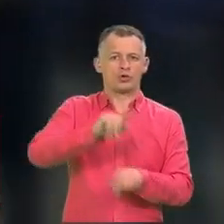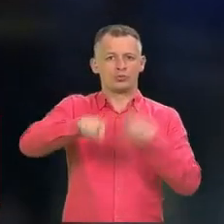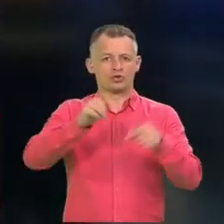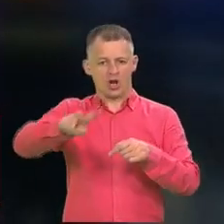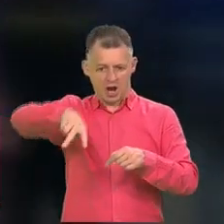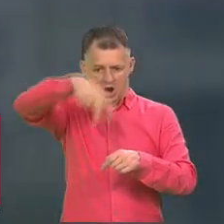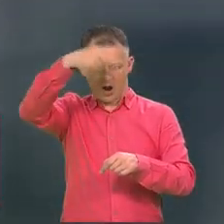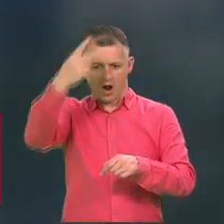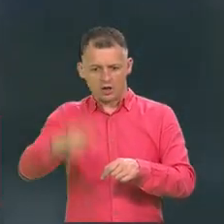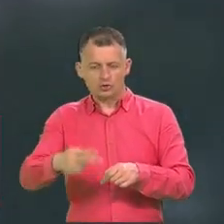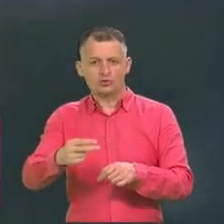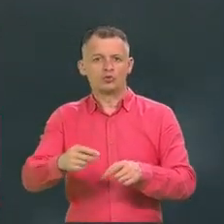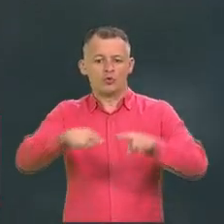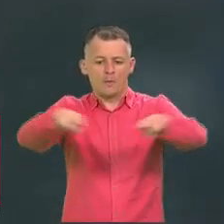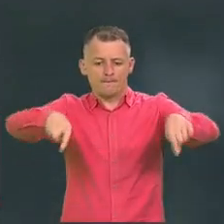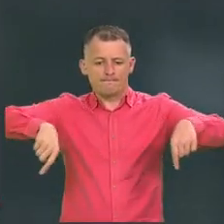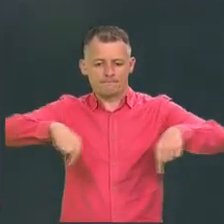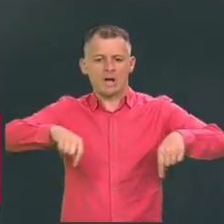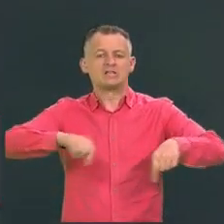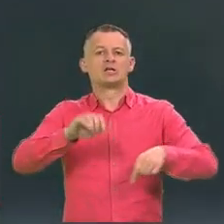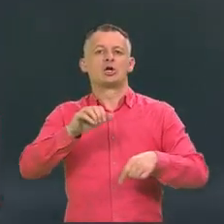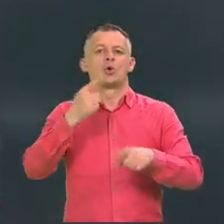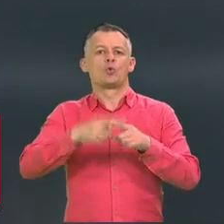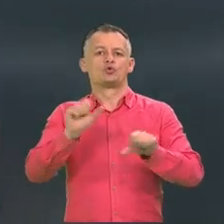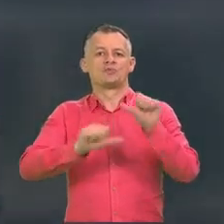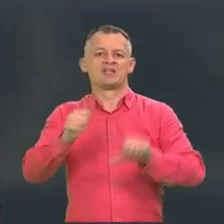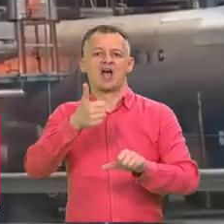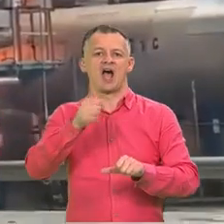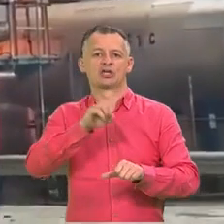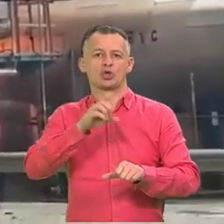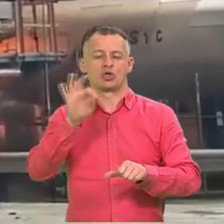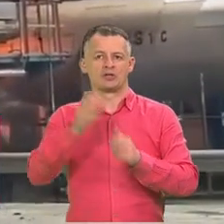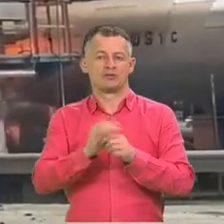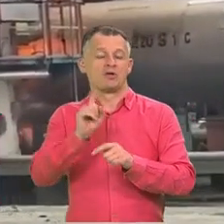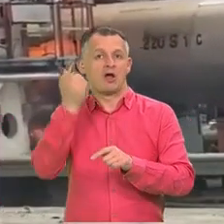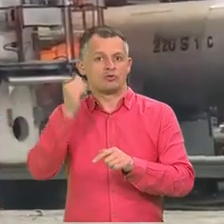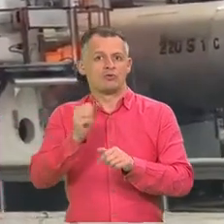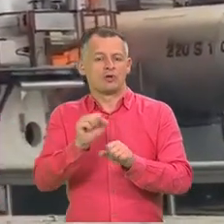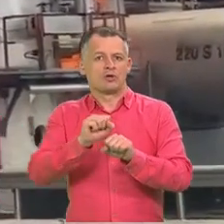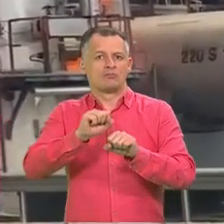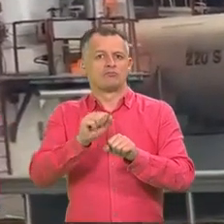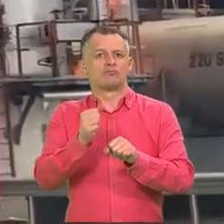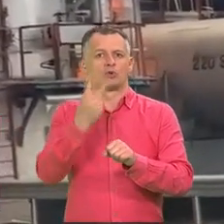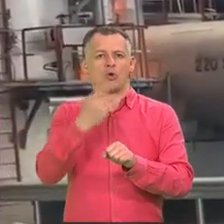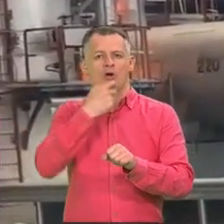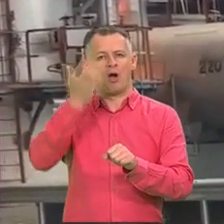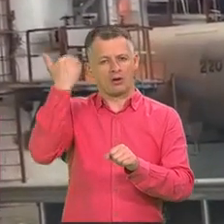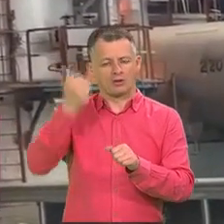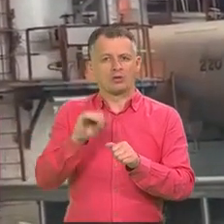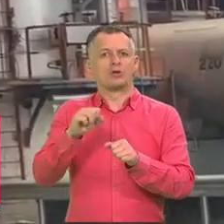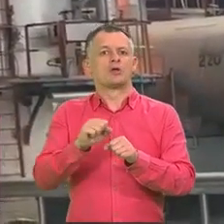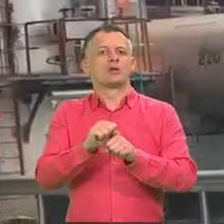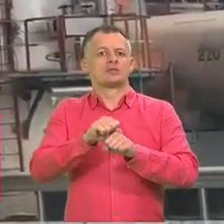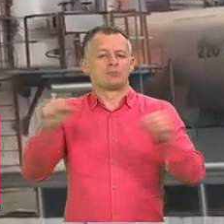într-un bazin cu azot. Pe 2 iulie 2021, o conductă fisurată a dus la o explozie urmată de un incendiu. Atunci, 2 angajați și-au pierdut